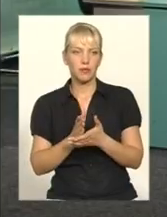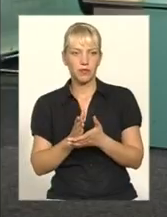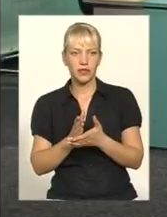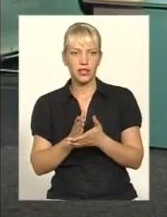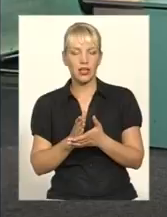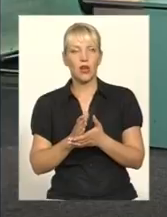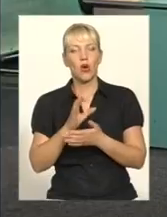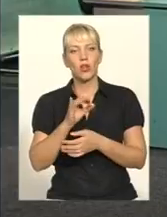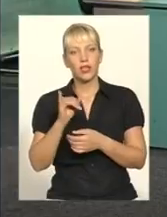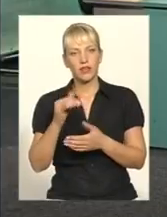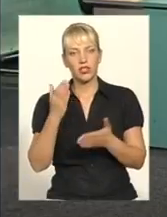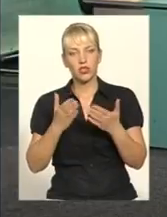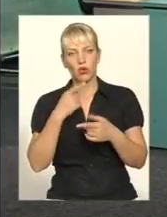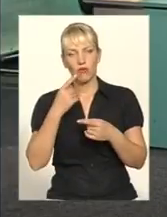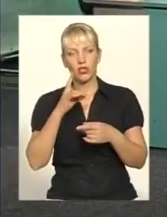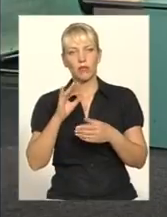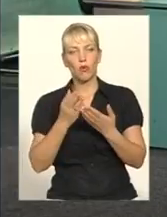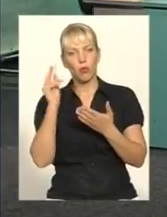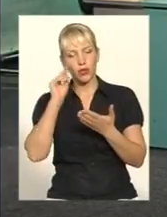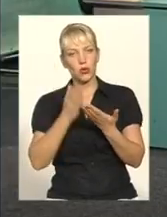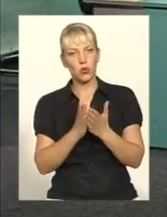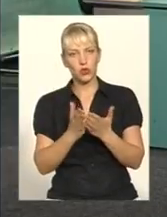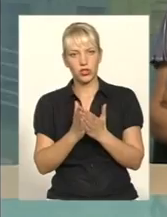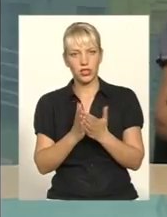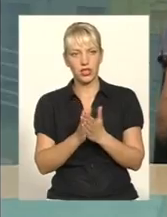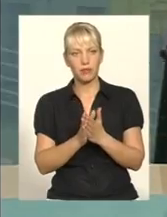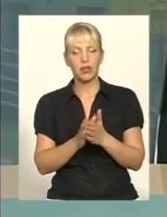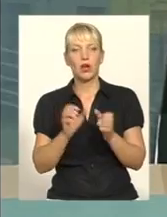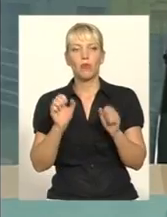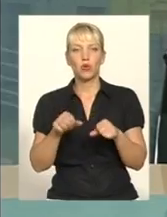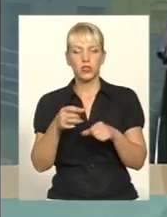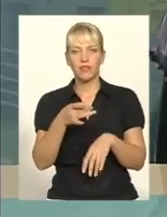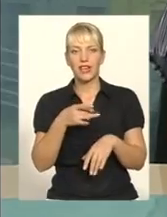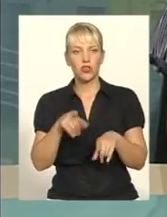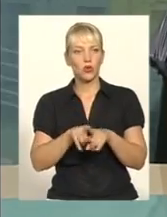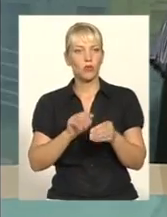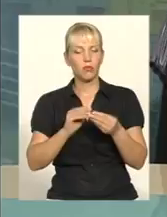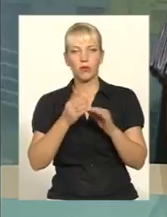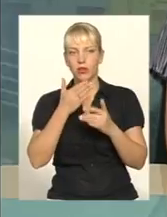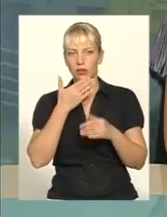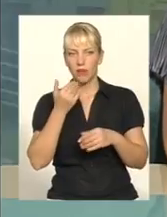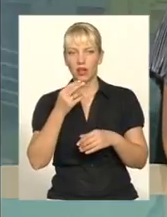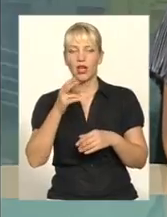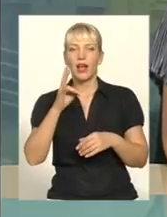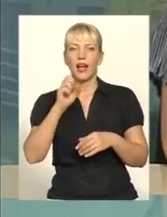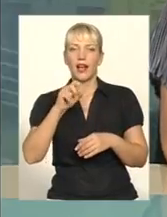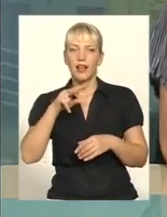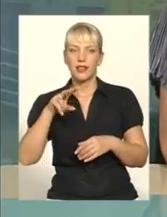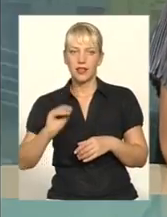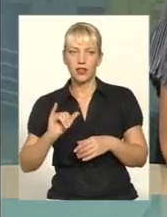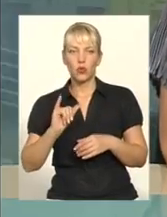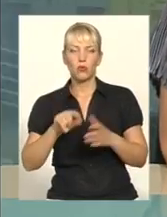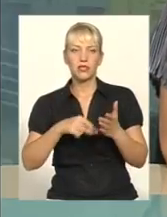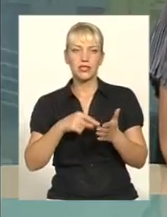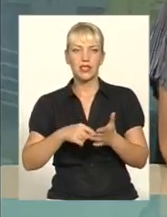процесі роботи. Якщо говорити про підручники, можливо, в районах такої проблеми немає. Разом з тим, в